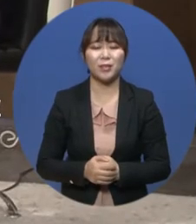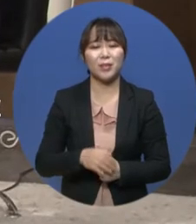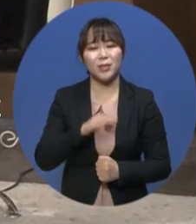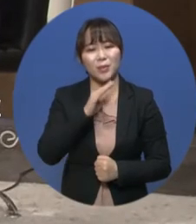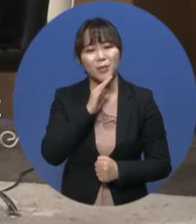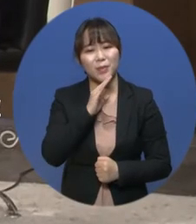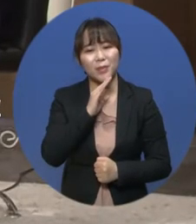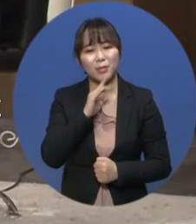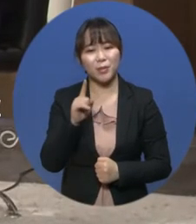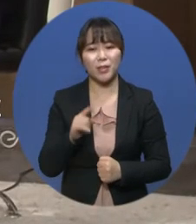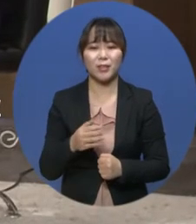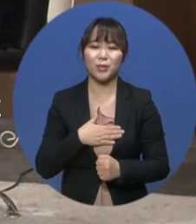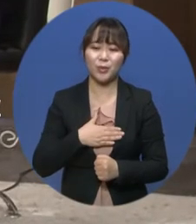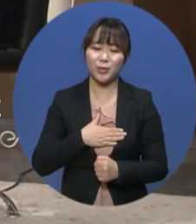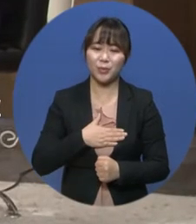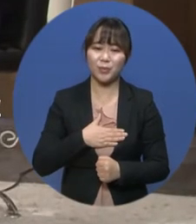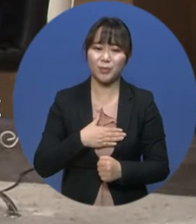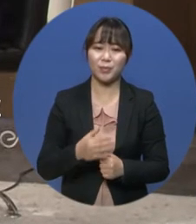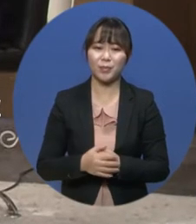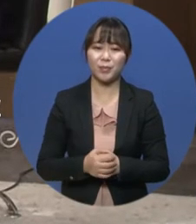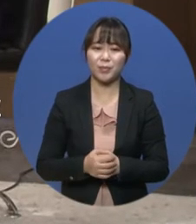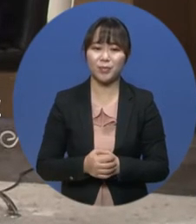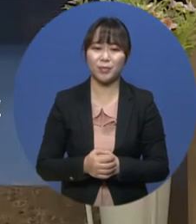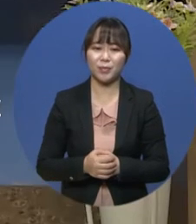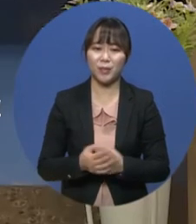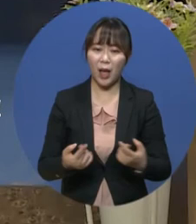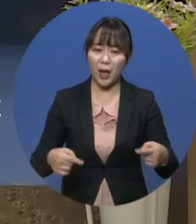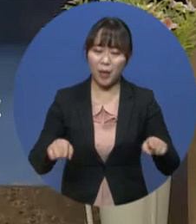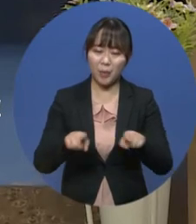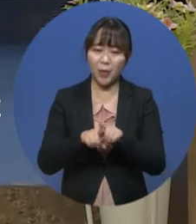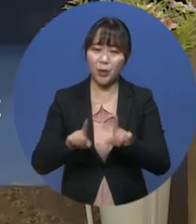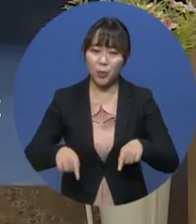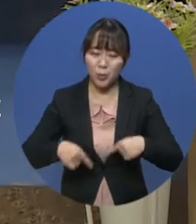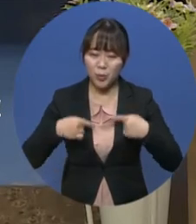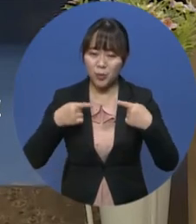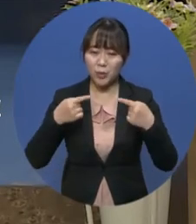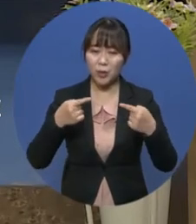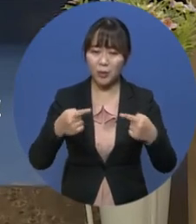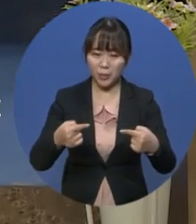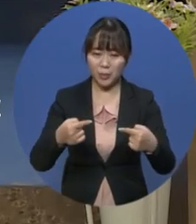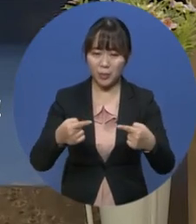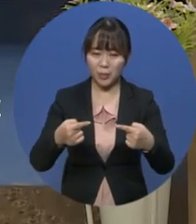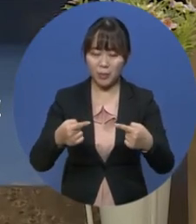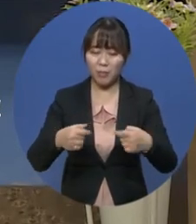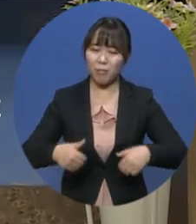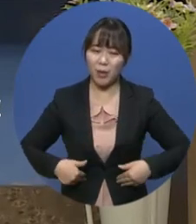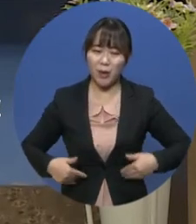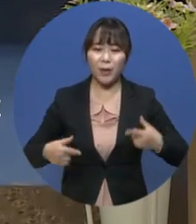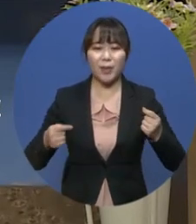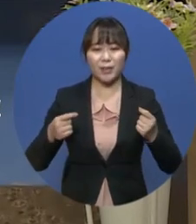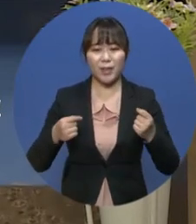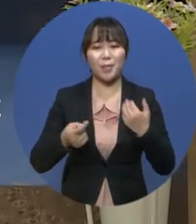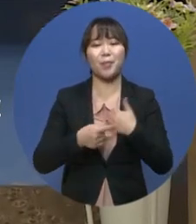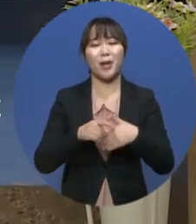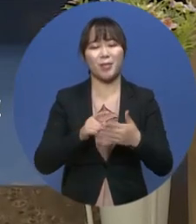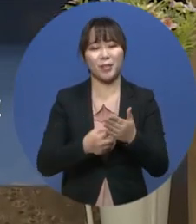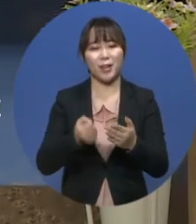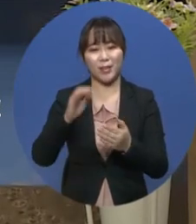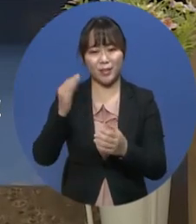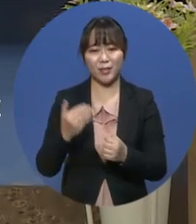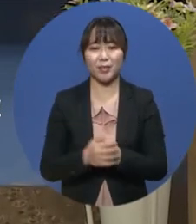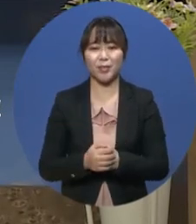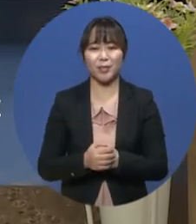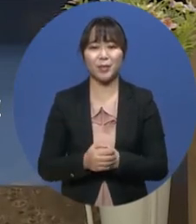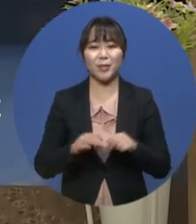음 저도 함께 그런데도 동참을 하면 해야 되겠다 이런 네 마음이 듭니다 이제